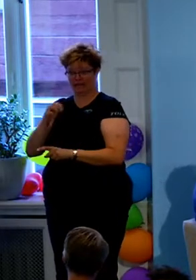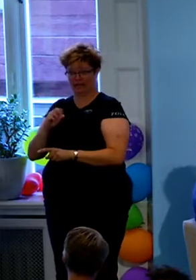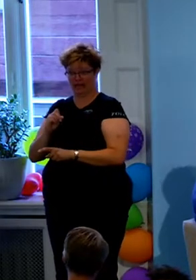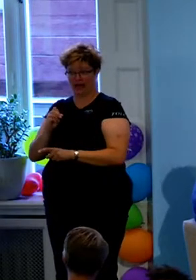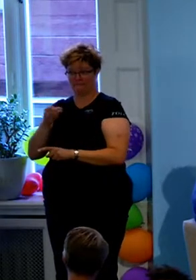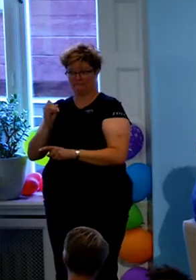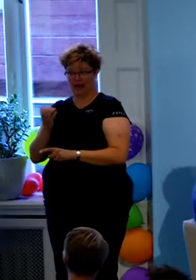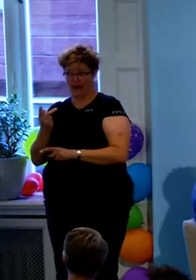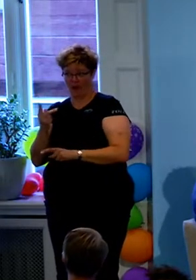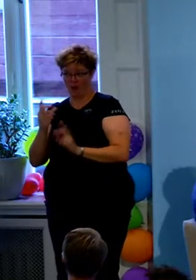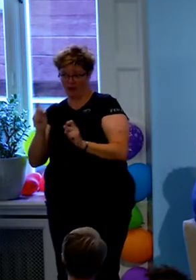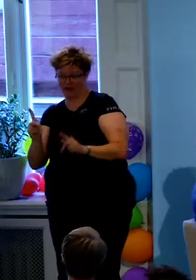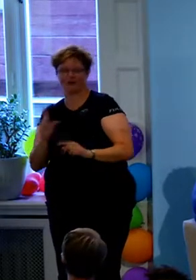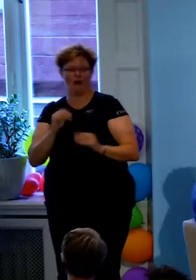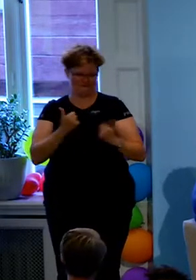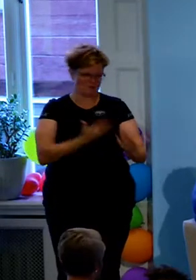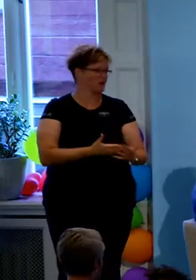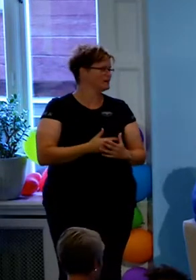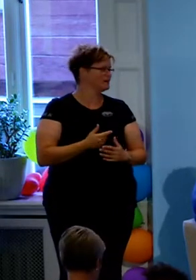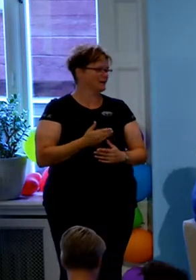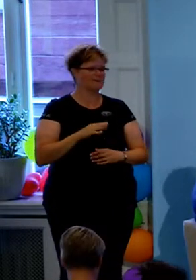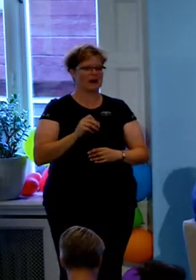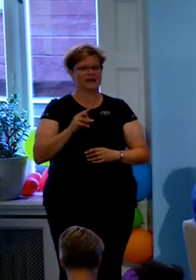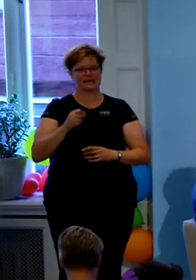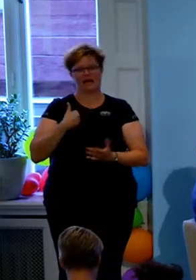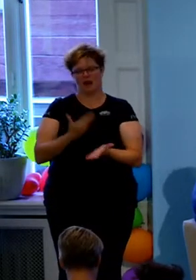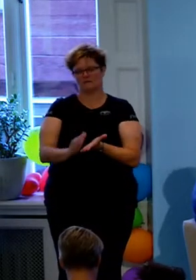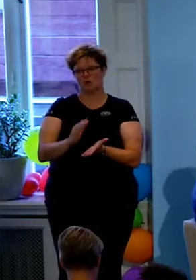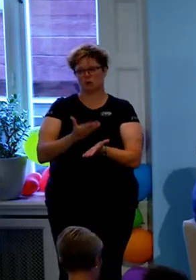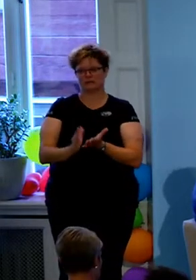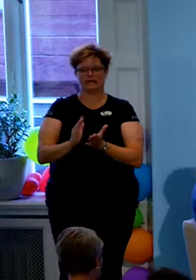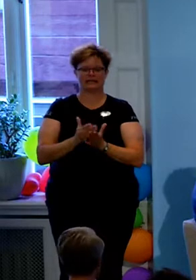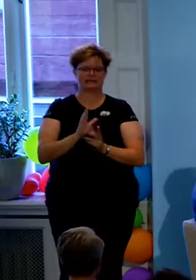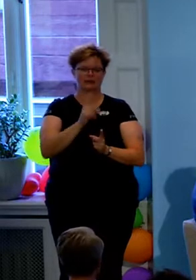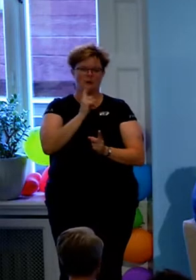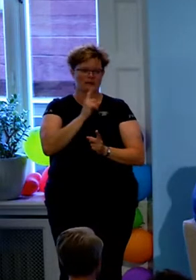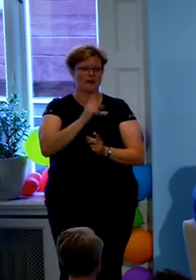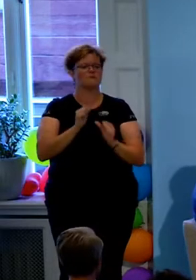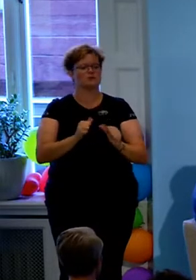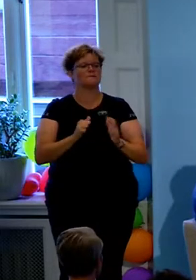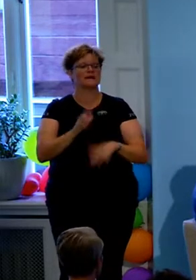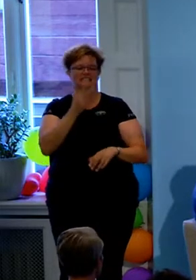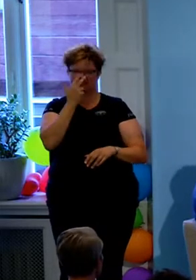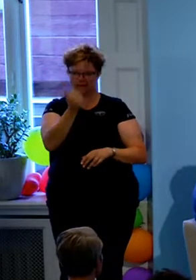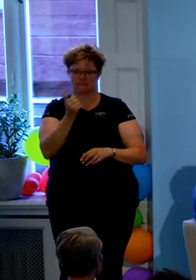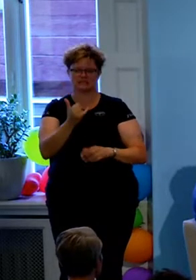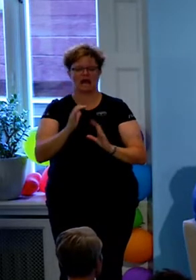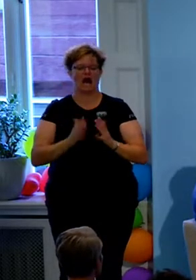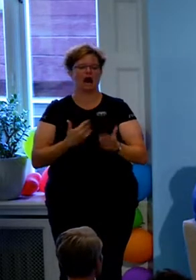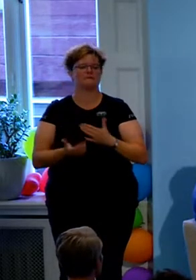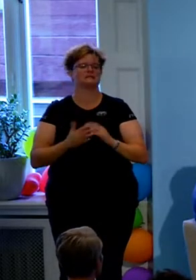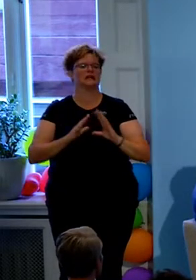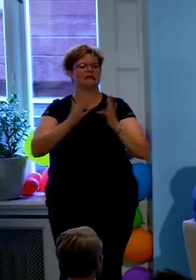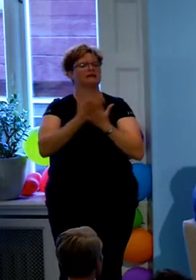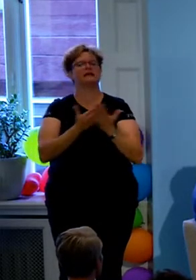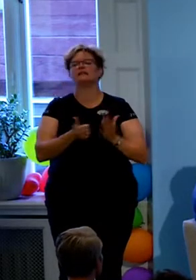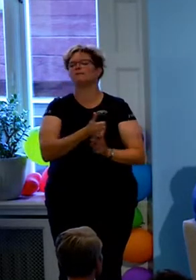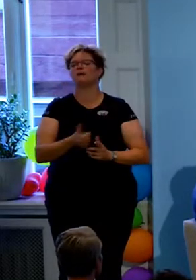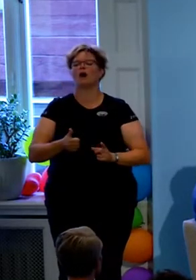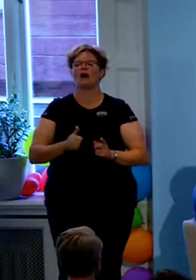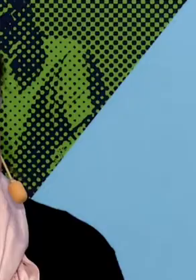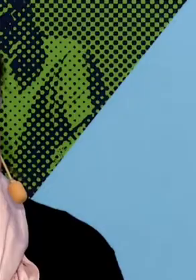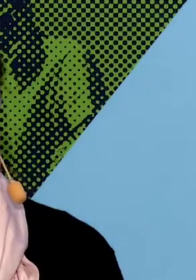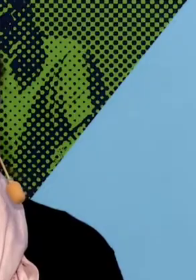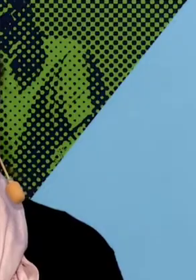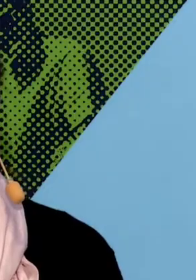Jag får bara fortsätta din kommentar. Jag tror det behöver gå mycket snabbare också ut i liksom arbetslivet. Inte bara för de unga, utan